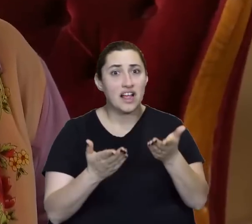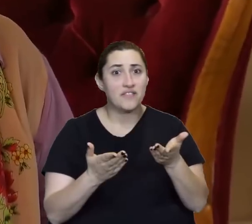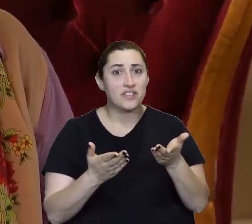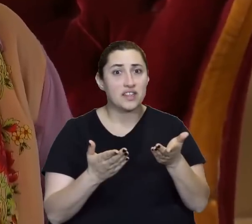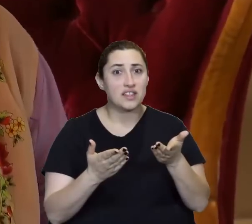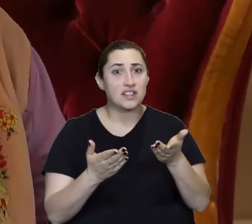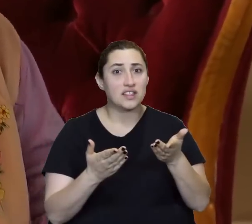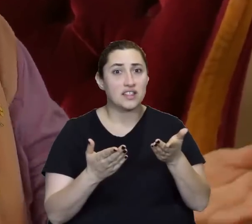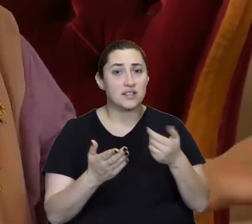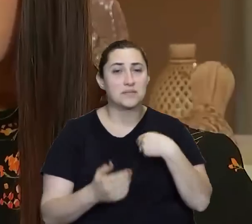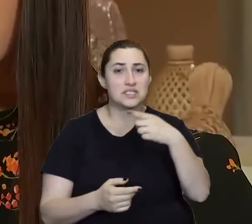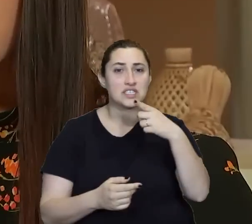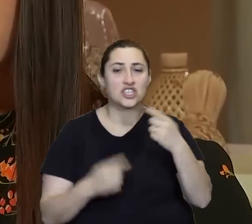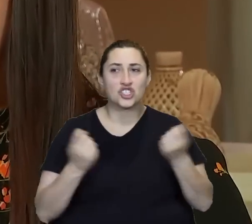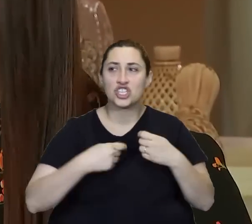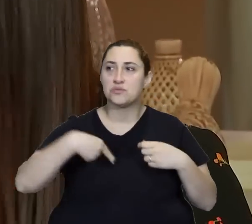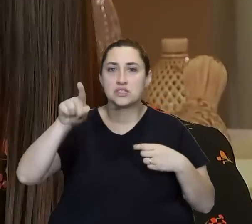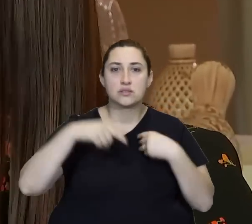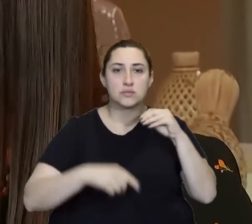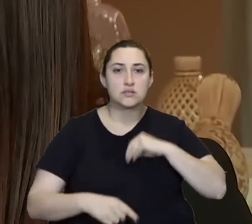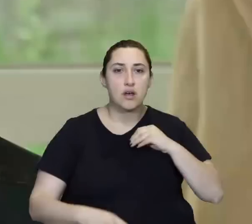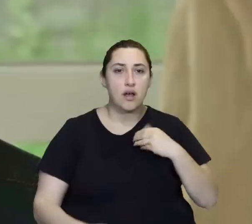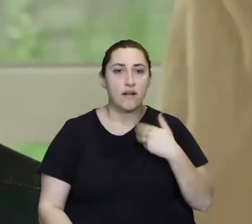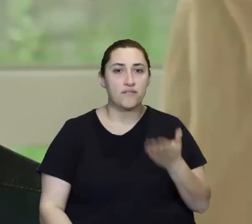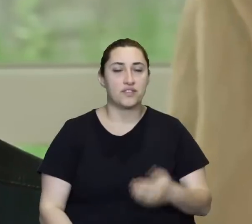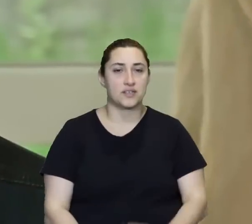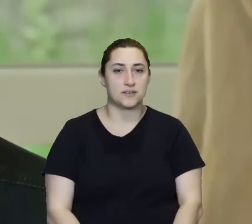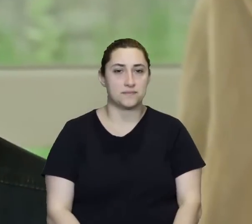evlendin? Biz seni çalışıyor biliyorduk.